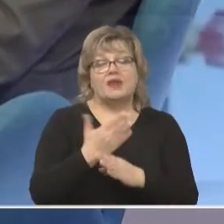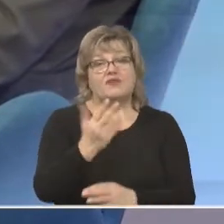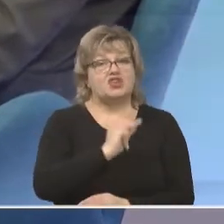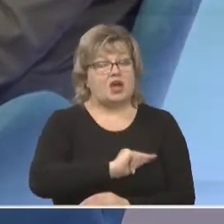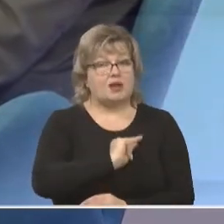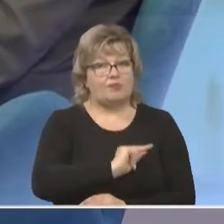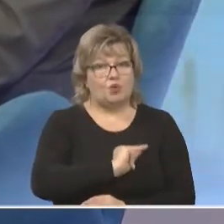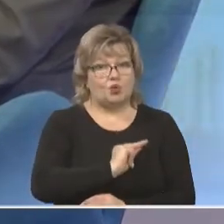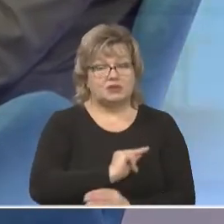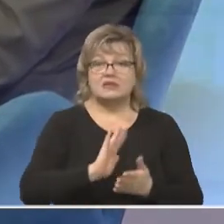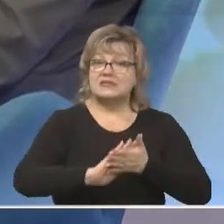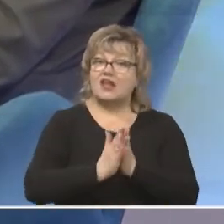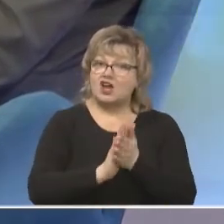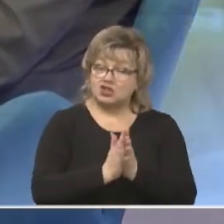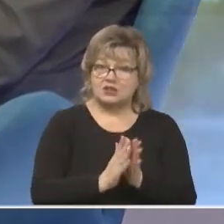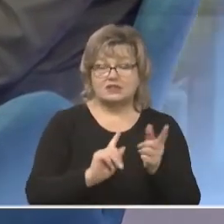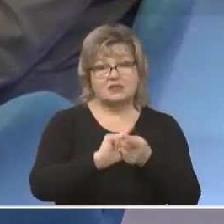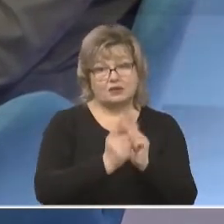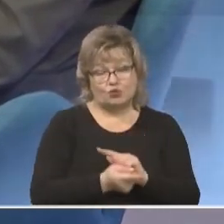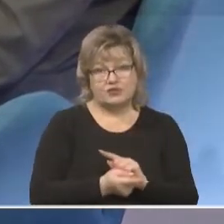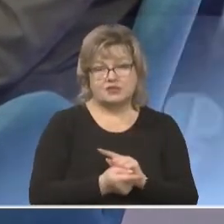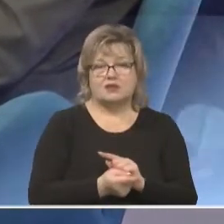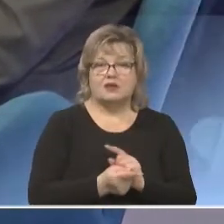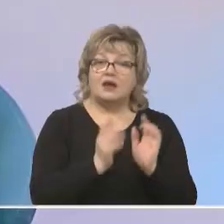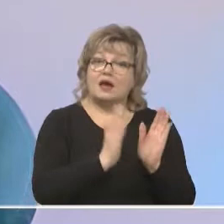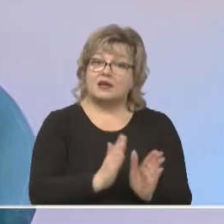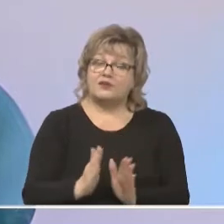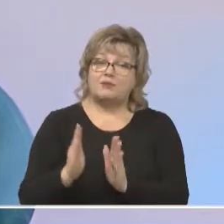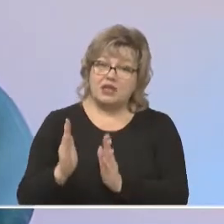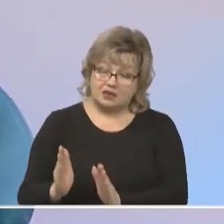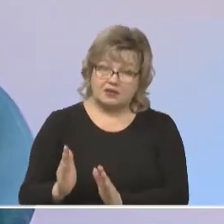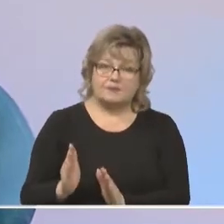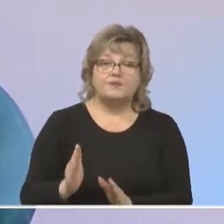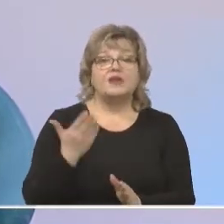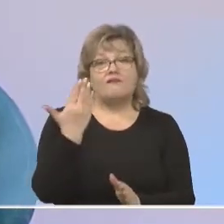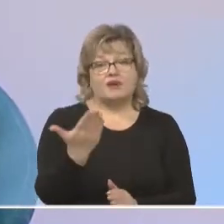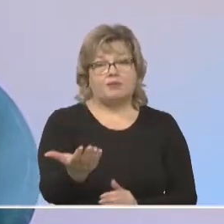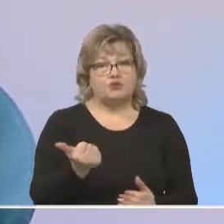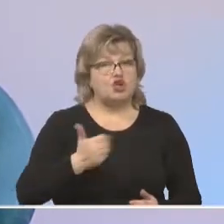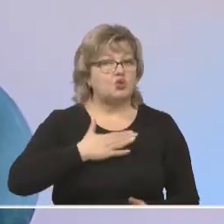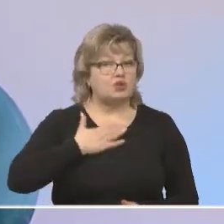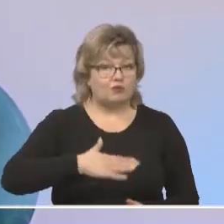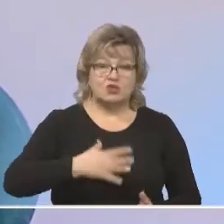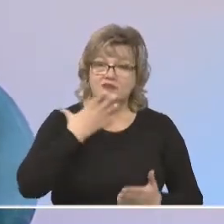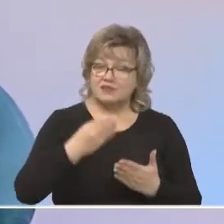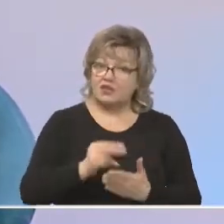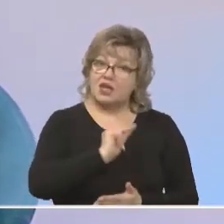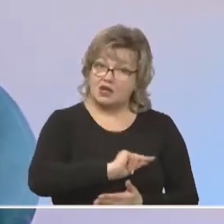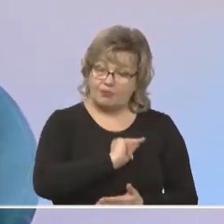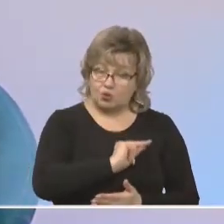работа слаженная становится, равномерная, вы получаете удовольствие от своей работы,